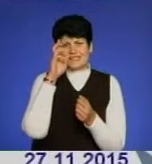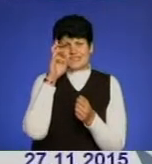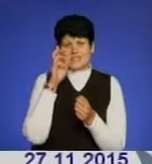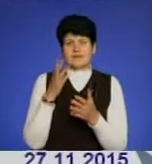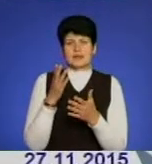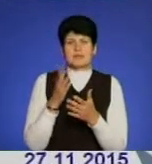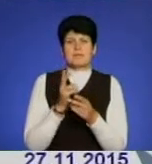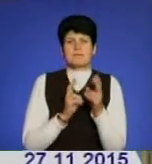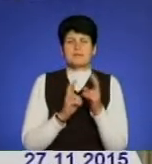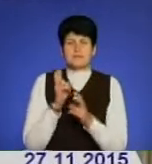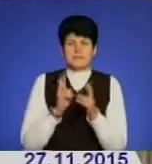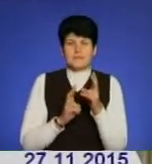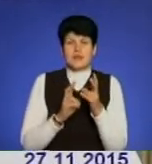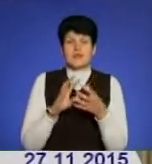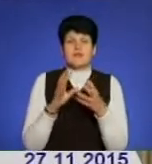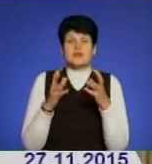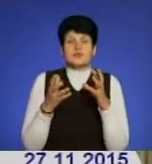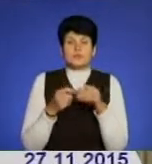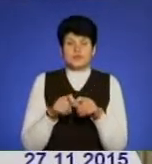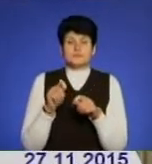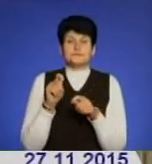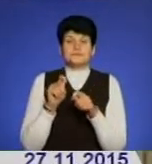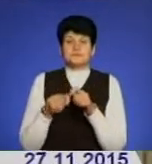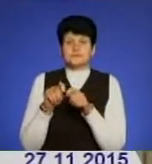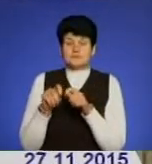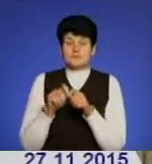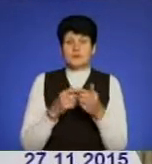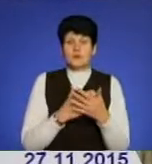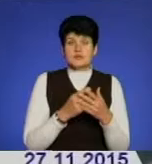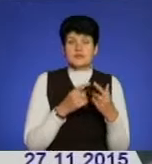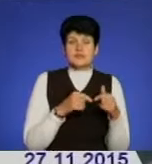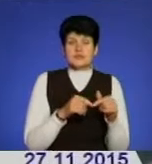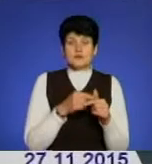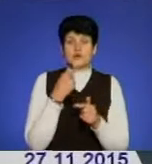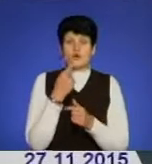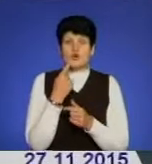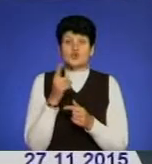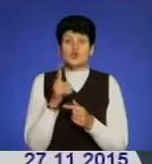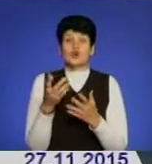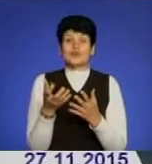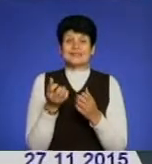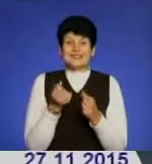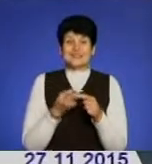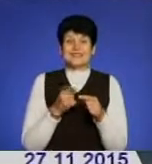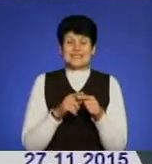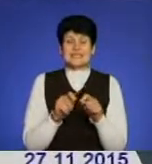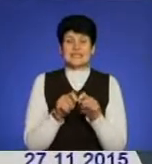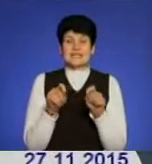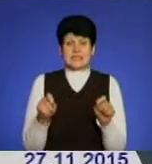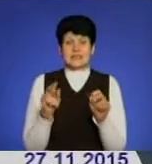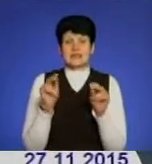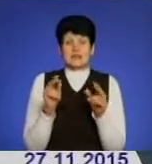комунальних підприємств. Втім, результати моніторингу громадських організацій показують, що отримати такі начебто відкриті